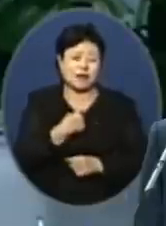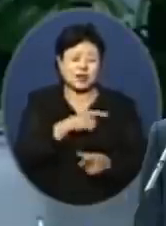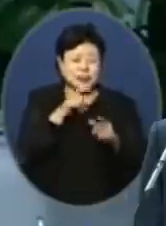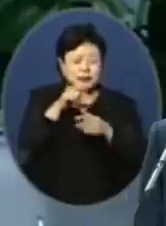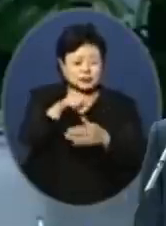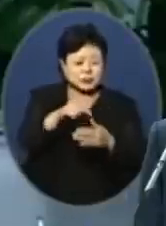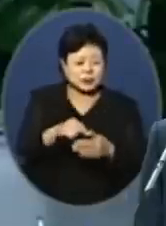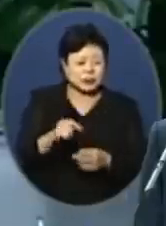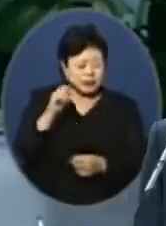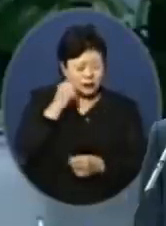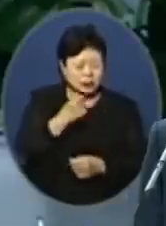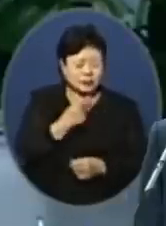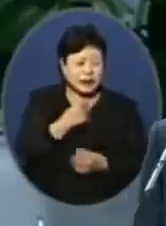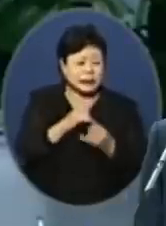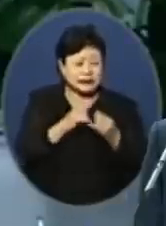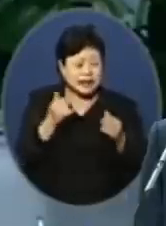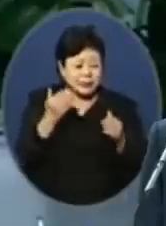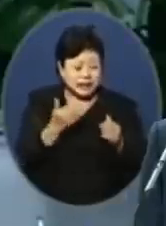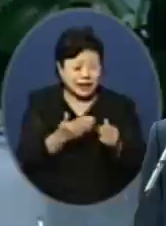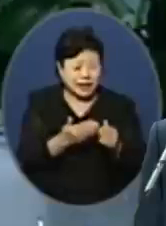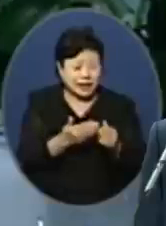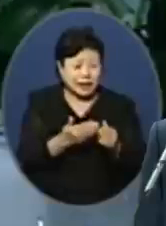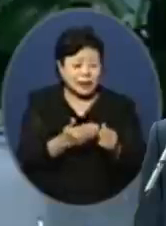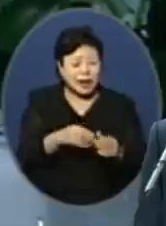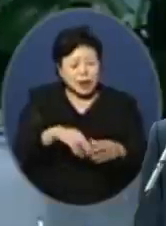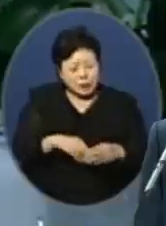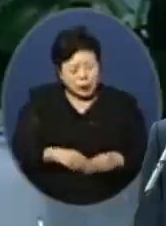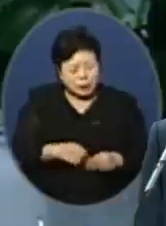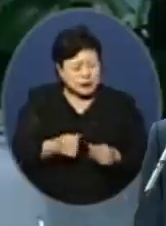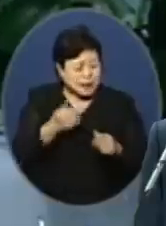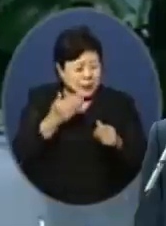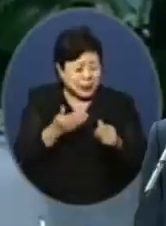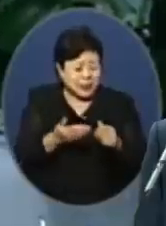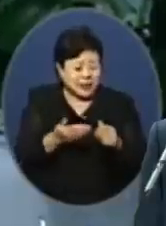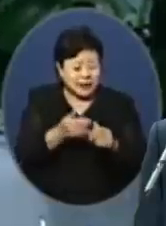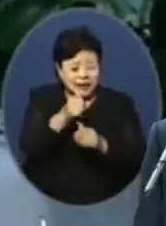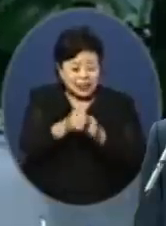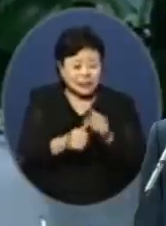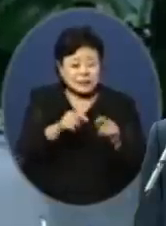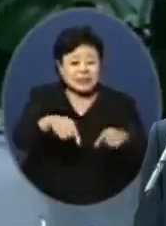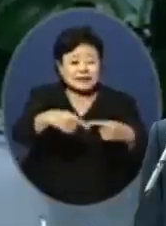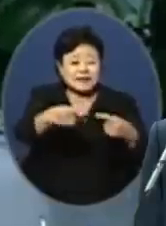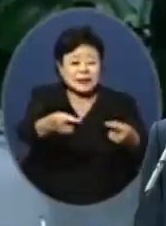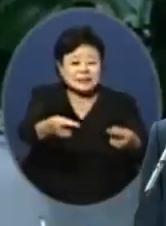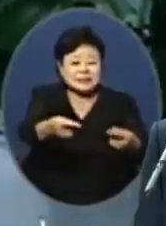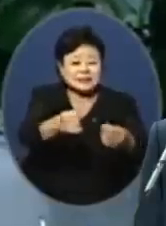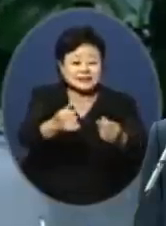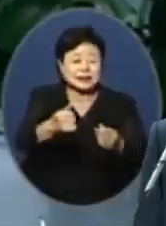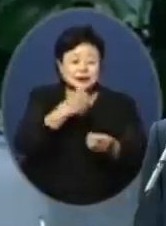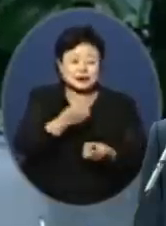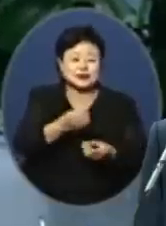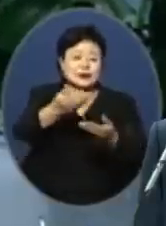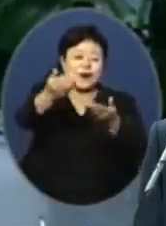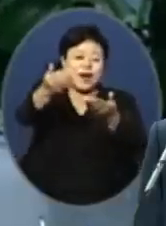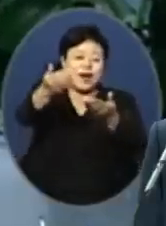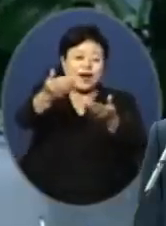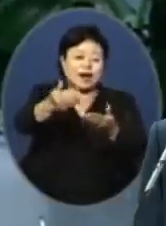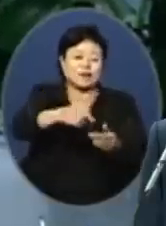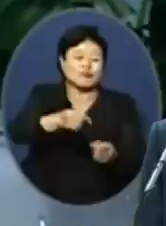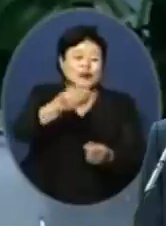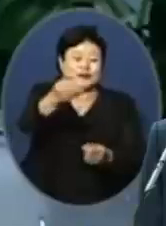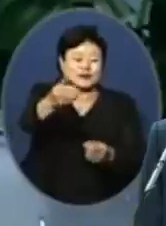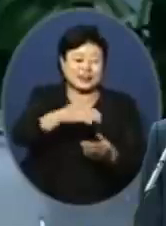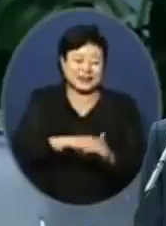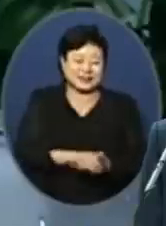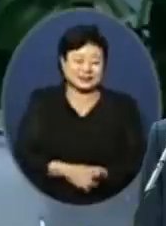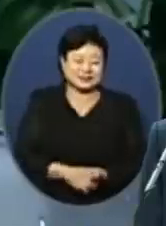생활이 막지하게 되고 헐벗고 굶주린 사람인데 하나님은 들어가서 그 사람들을 축복하고 건져주시는